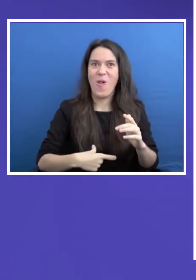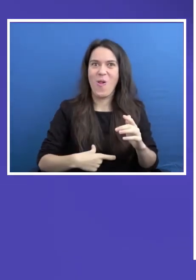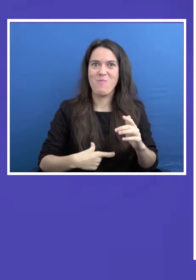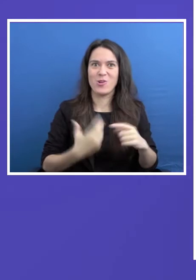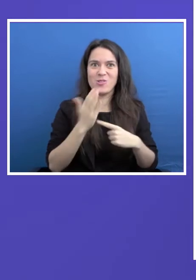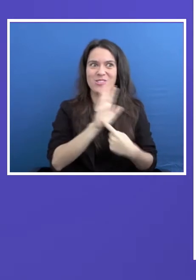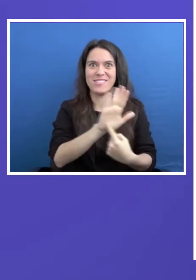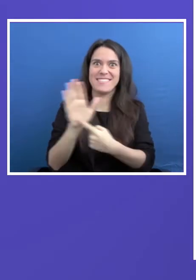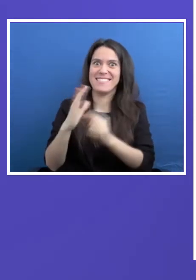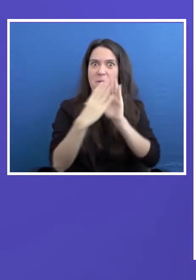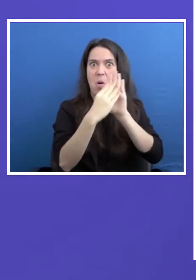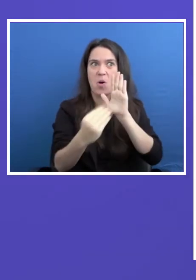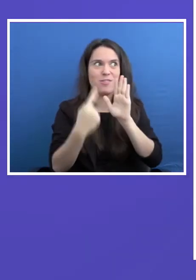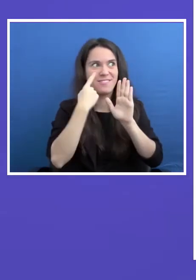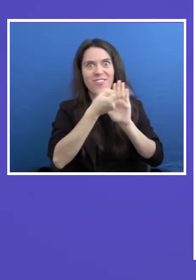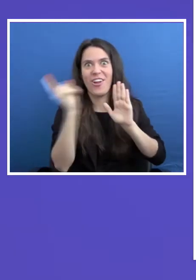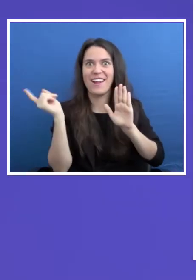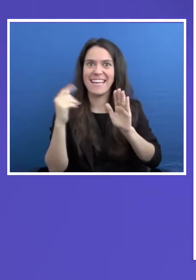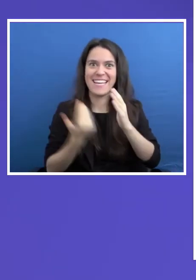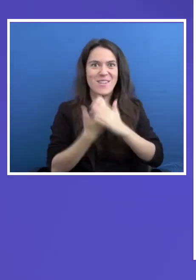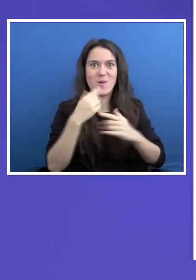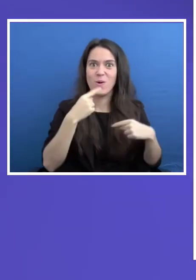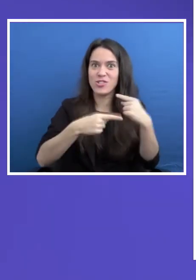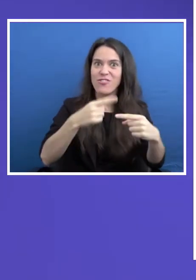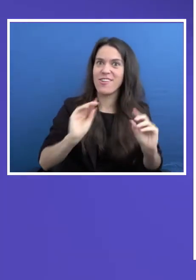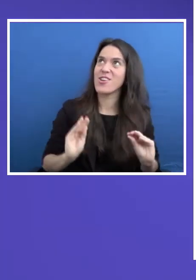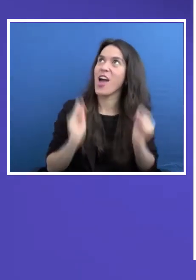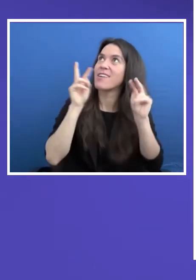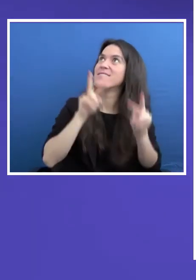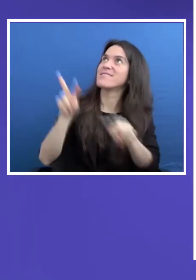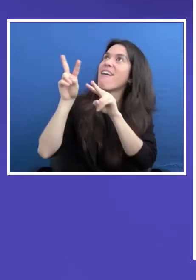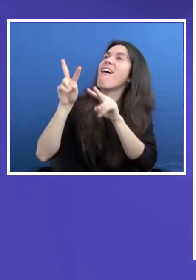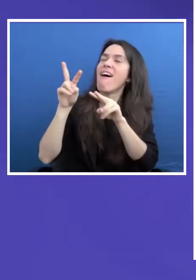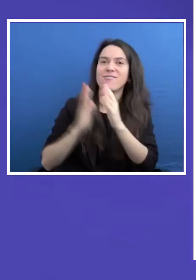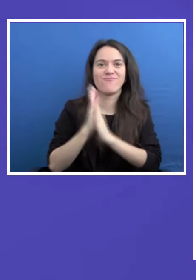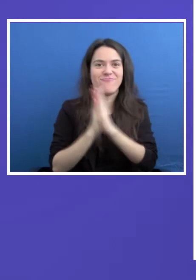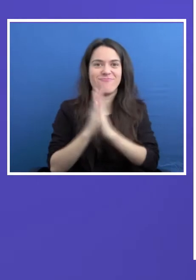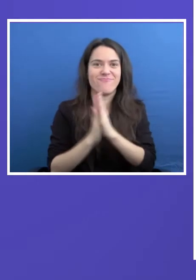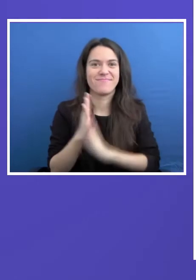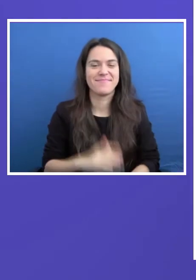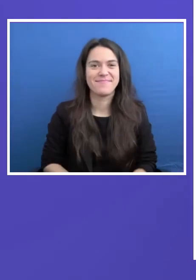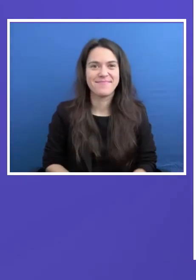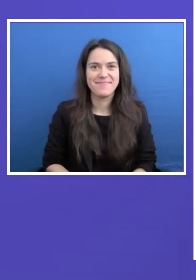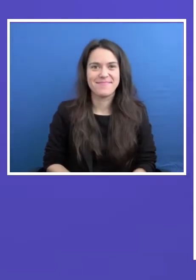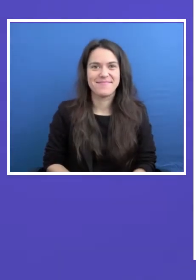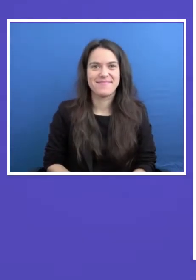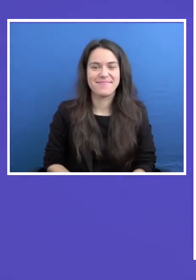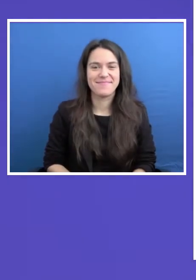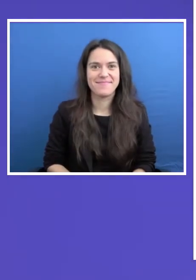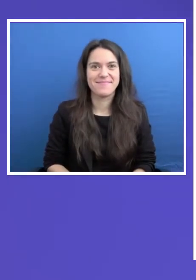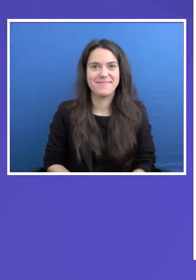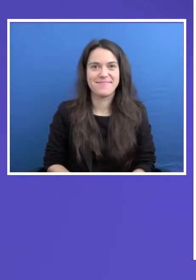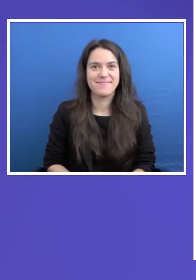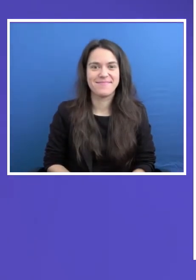النموذج. ده مهم جدا. على فكره احنا كمان واحنا بنتكلم عن الاعلام ما نغفلش ابدا مواقع التواصل الاجتماعي. دي اعلام اللي